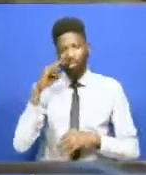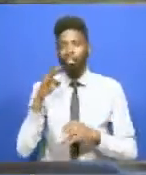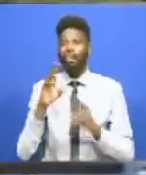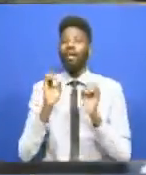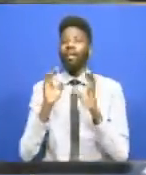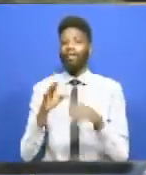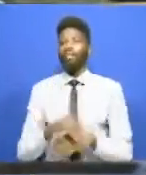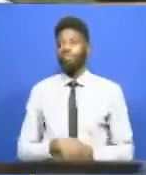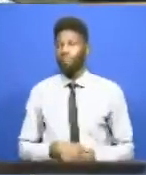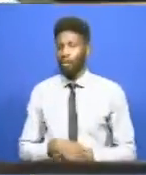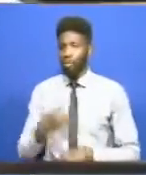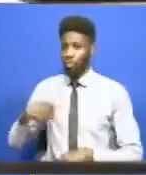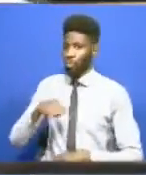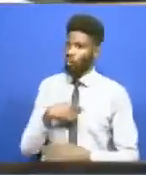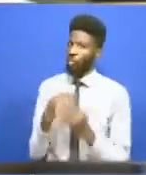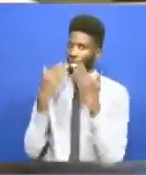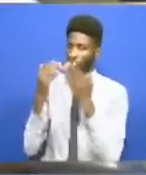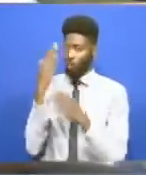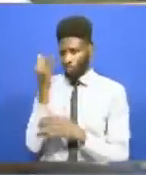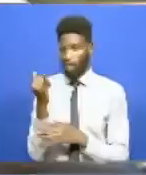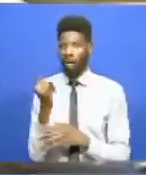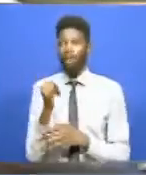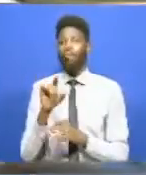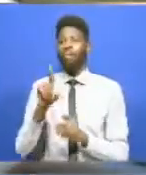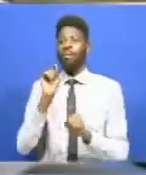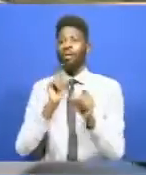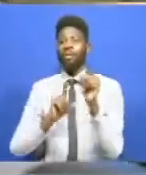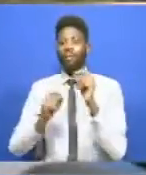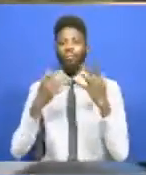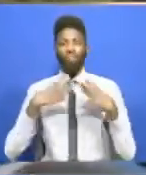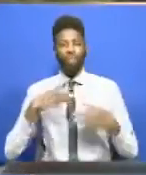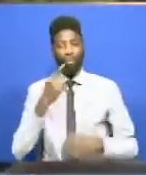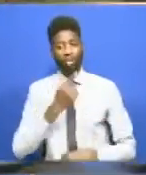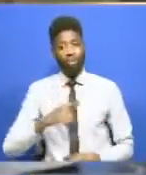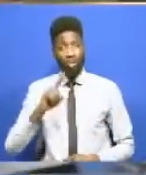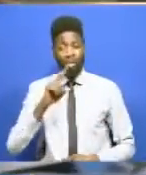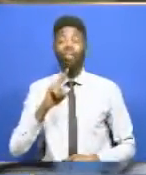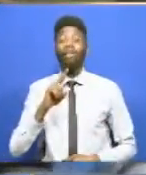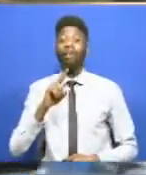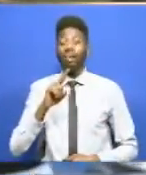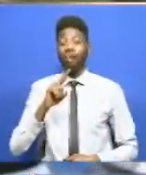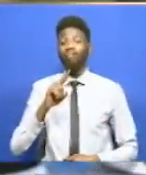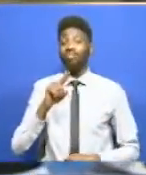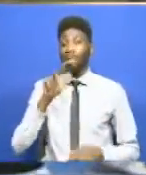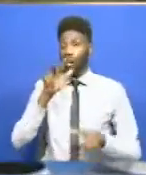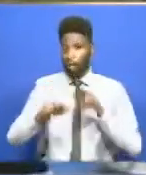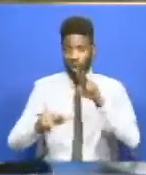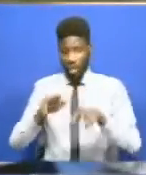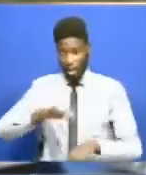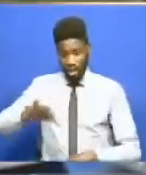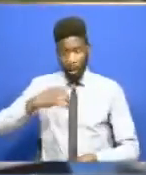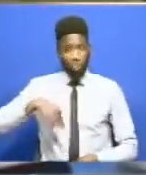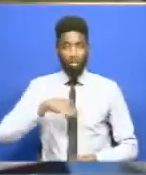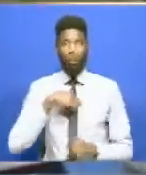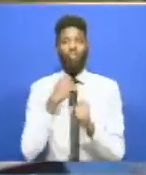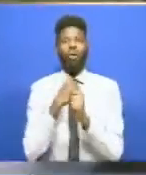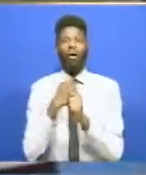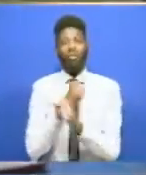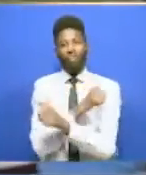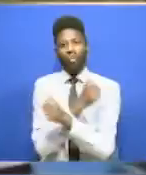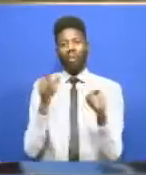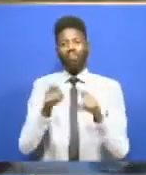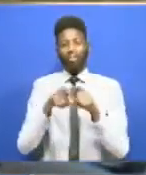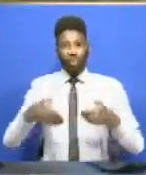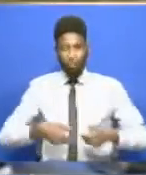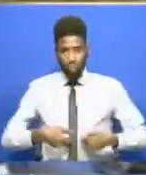sababu tulichukuliwa watu ambao wanafaa. Kirinyaga hapa tuko, kazi tunafanya vizuri kama vijana, lakini